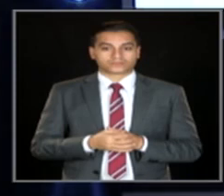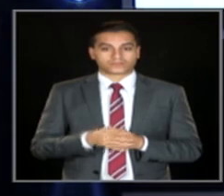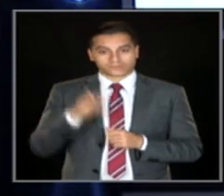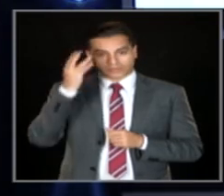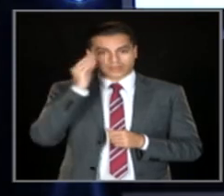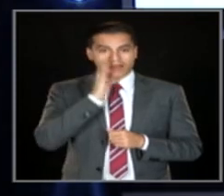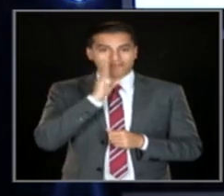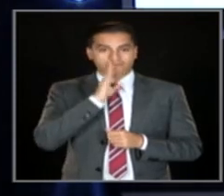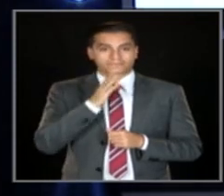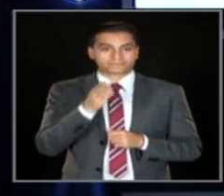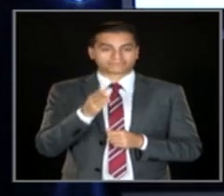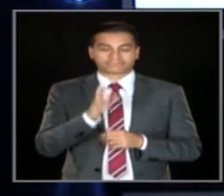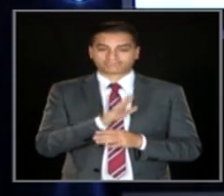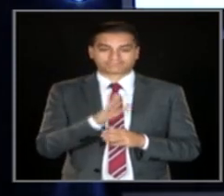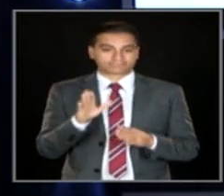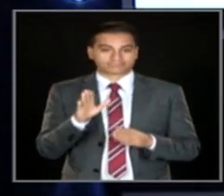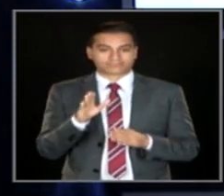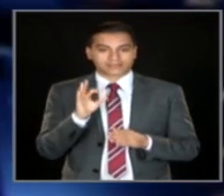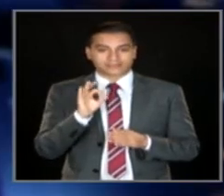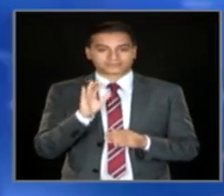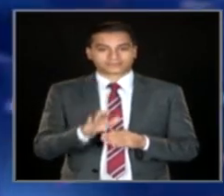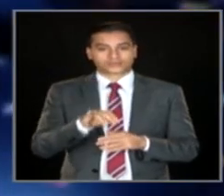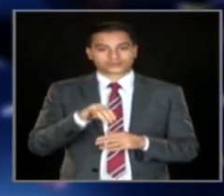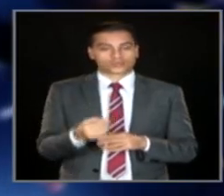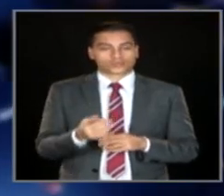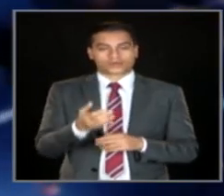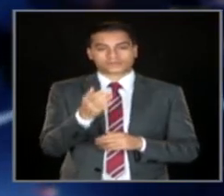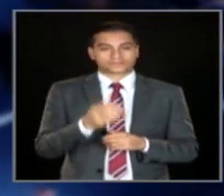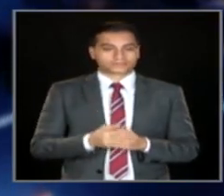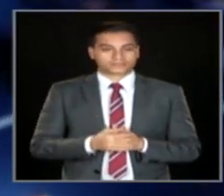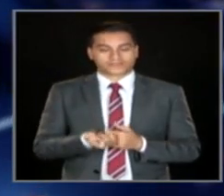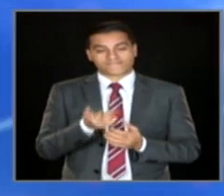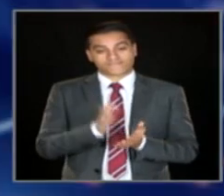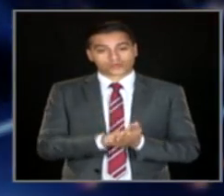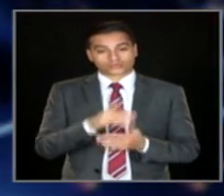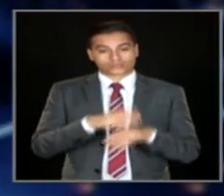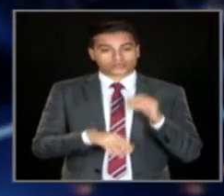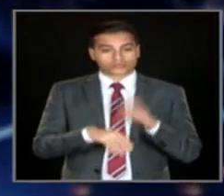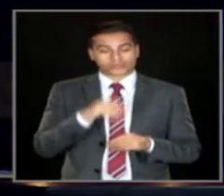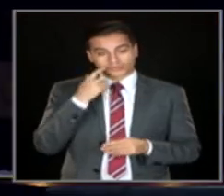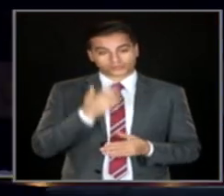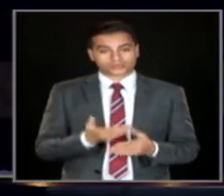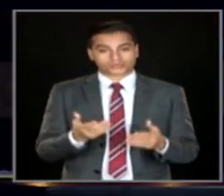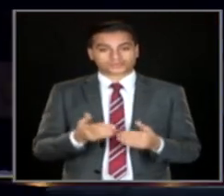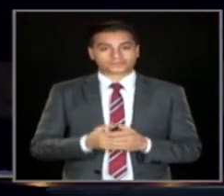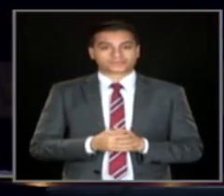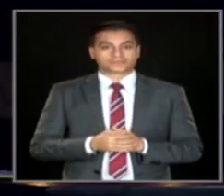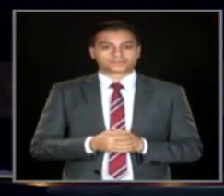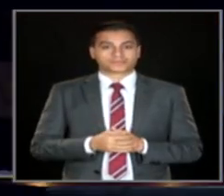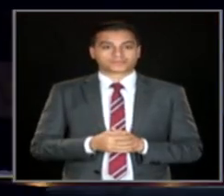علم، ما عندكوش اختيار او فرصة غير ان انتوا تجاوبوا على